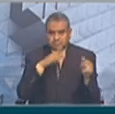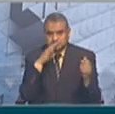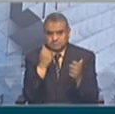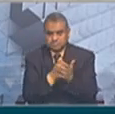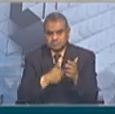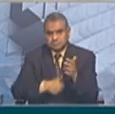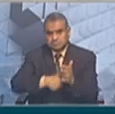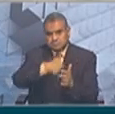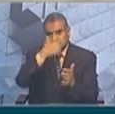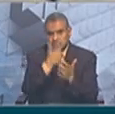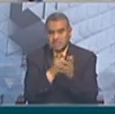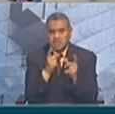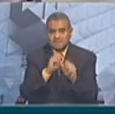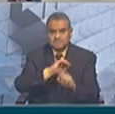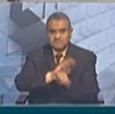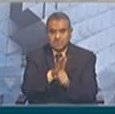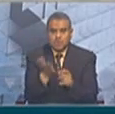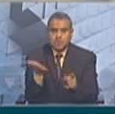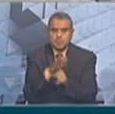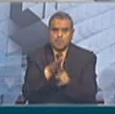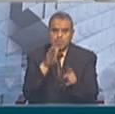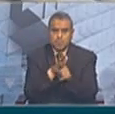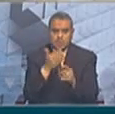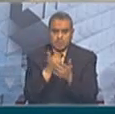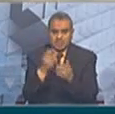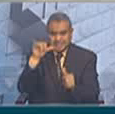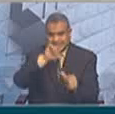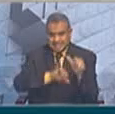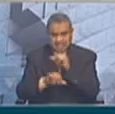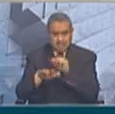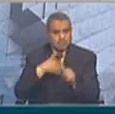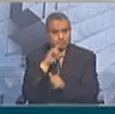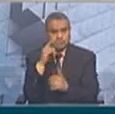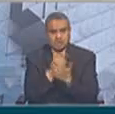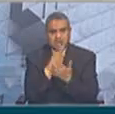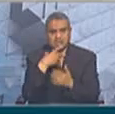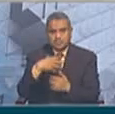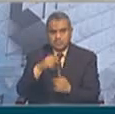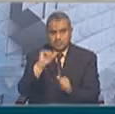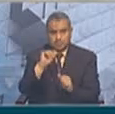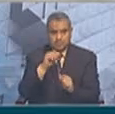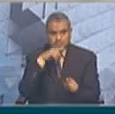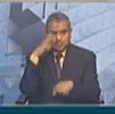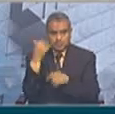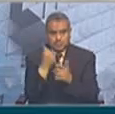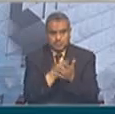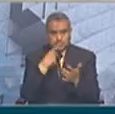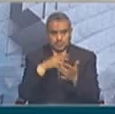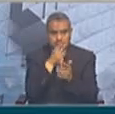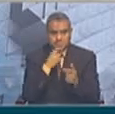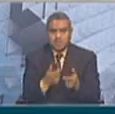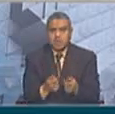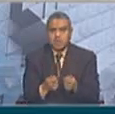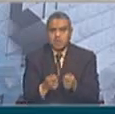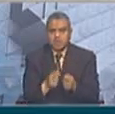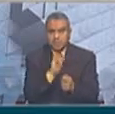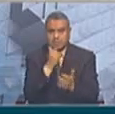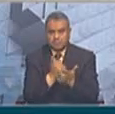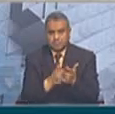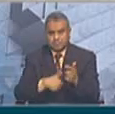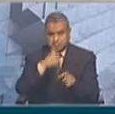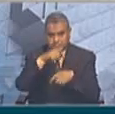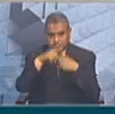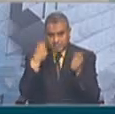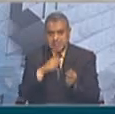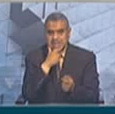على قتل فيروس كورونا دون الحاجة إلى المواد الكيماوية المطهرة. استخدمت تلك الروبوتات للمرة الأولى في